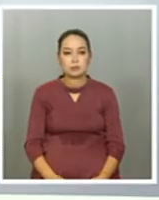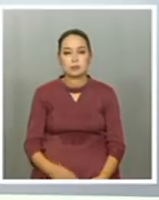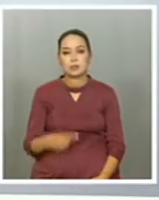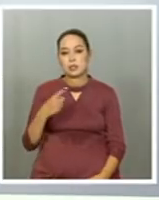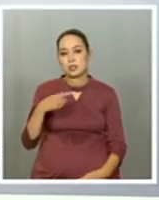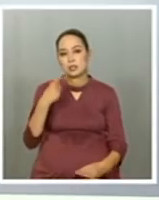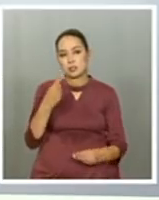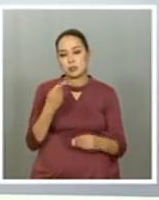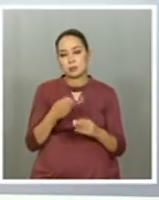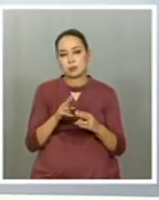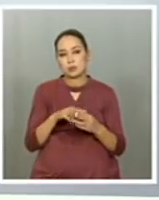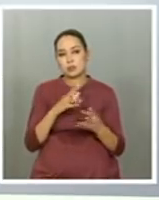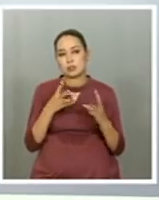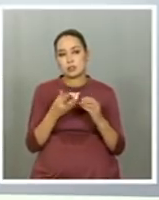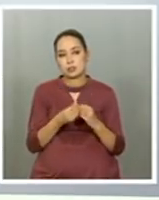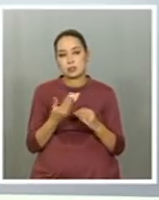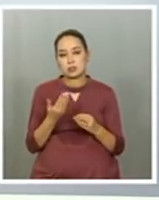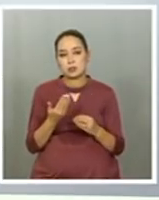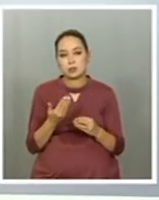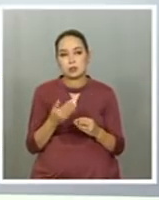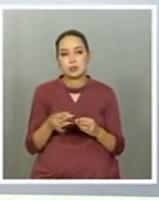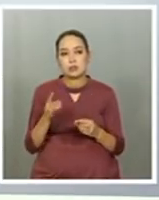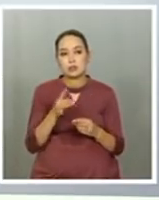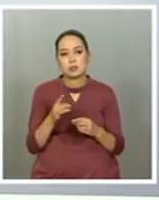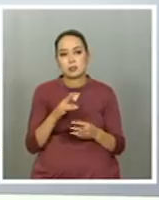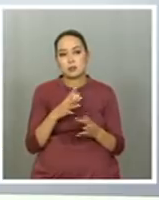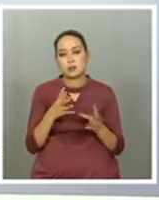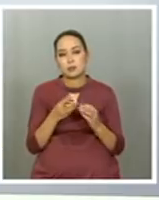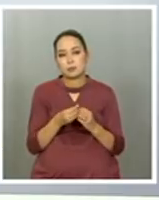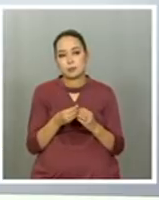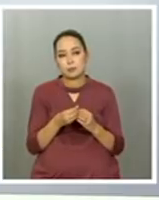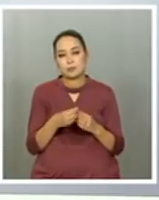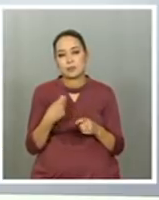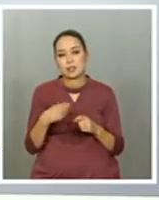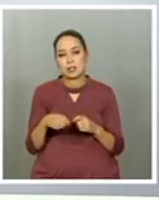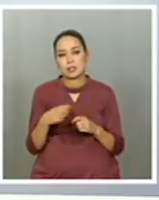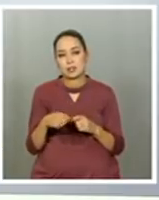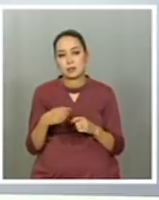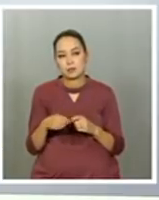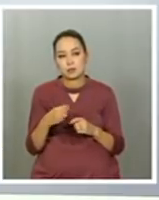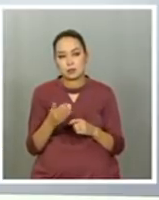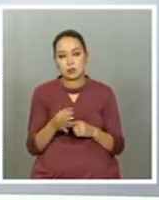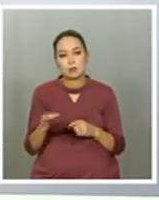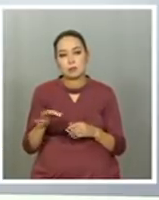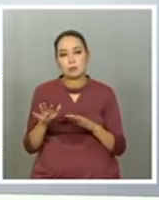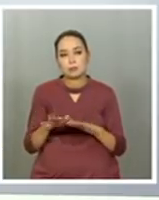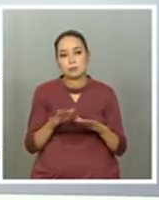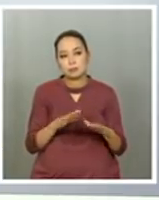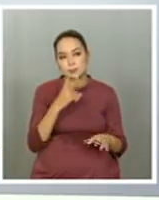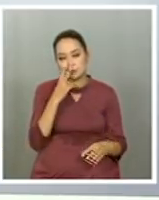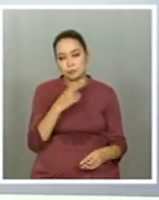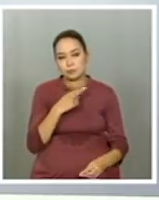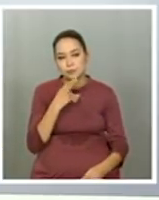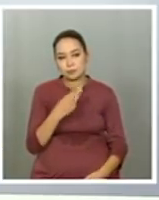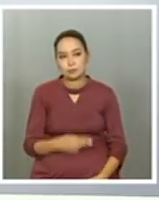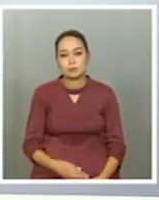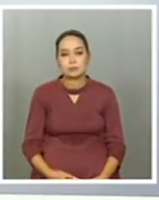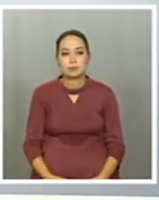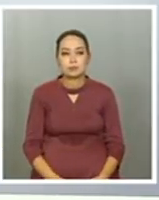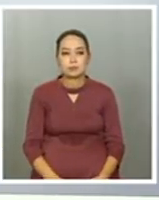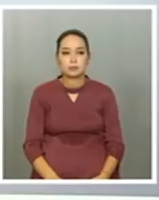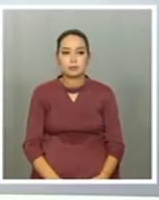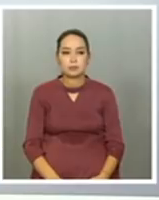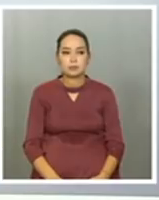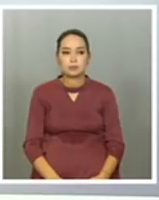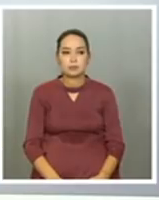жалпы 2019 жылдардағы негізгі капиталға инвестицияларды аймақтар бойынша қарастырып өтейік. Бұл